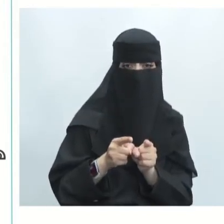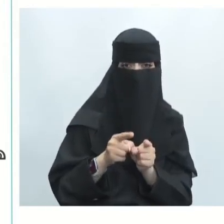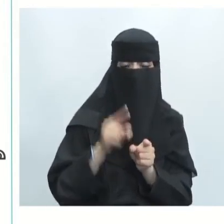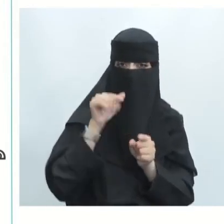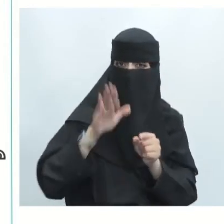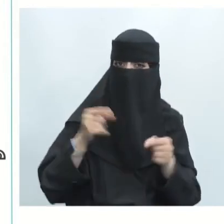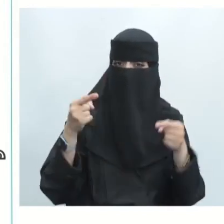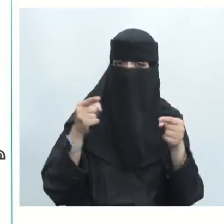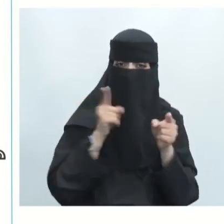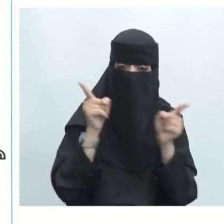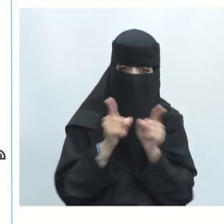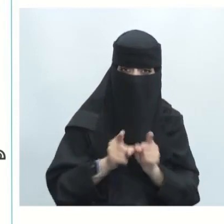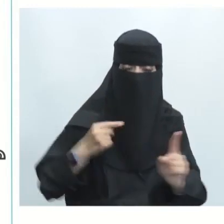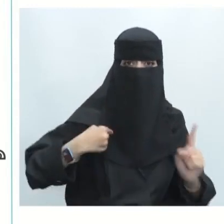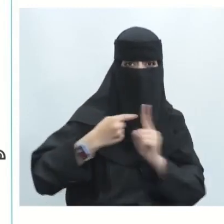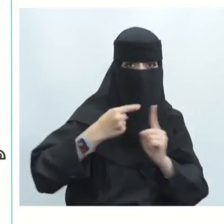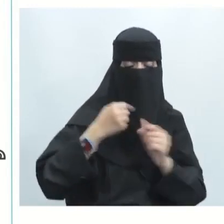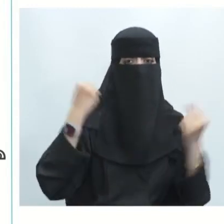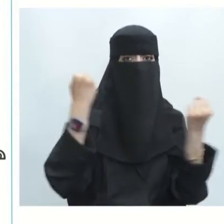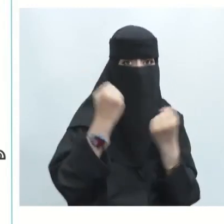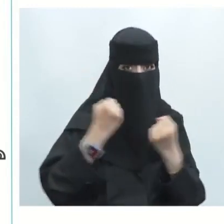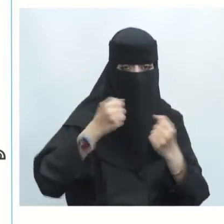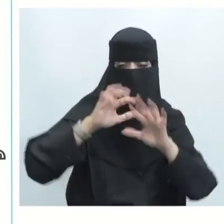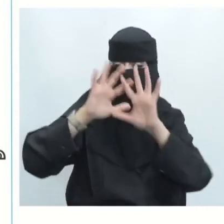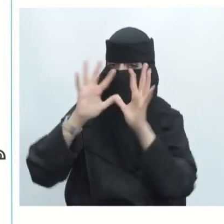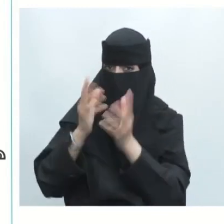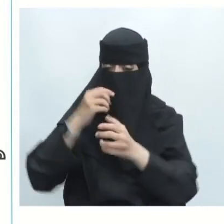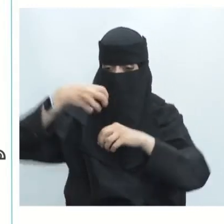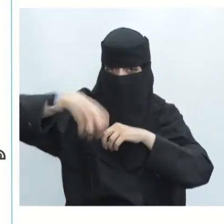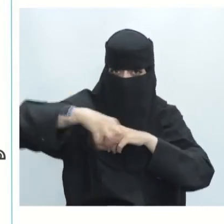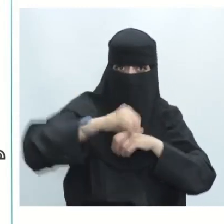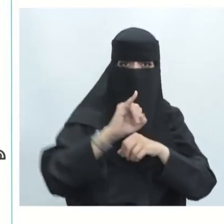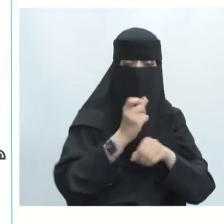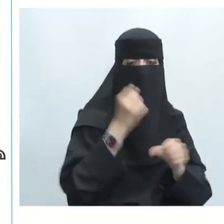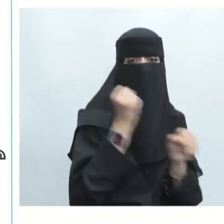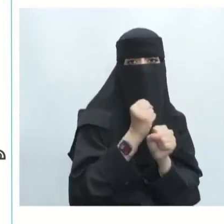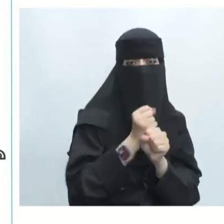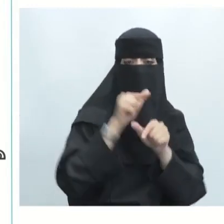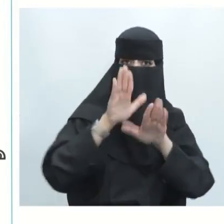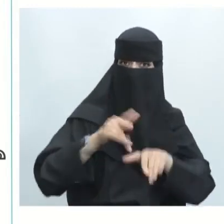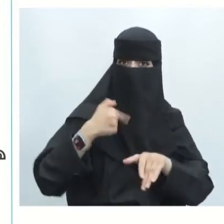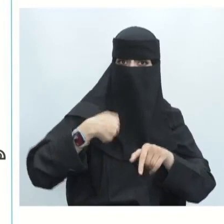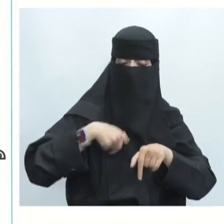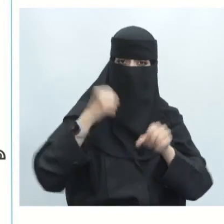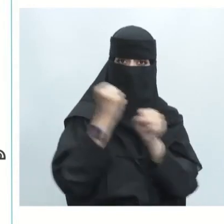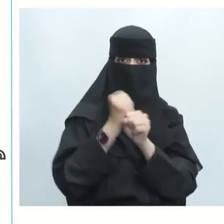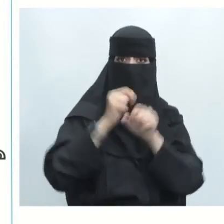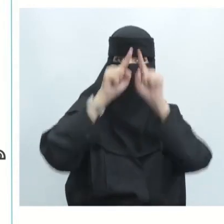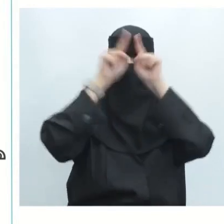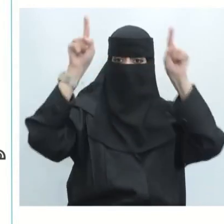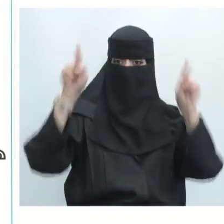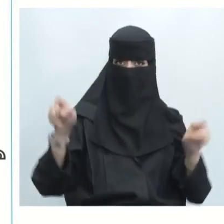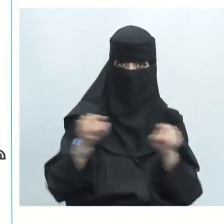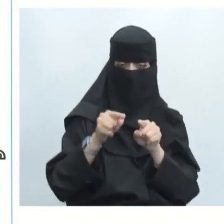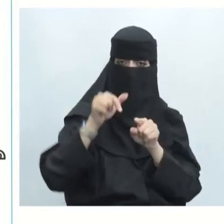الذي يحدد اهداف ونشاطات لكل جزء من العمل نحن لدينا عمل كبير ولدينا اجزاء